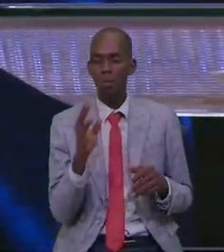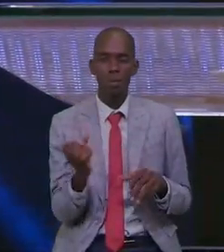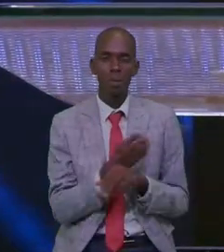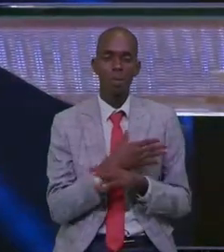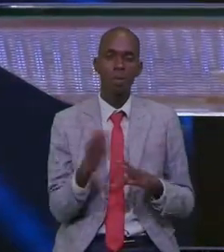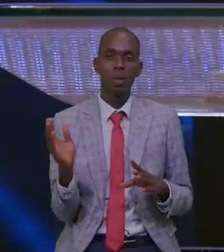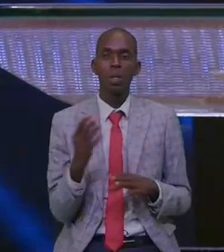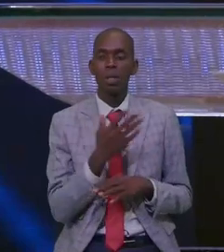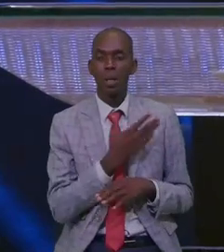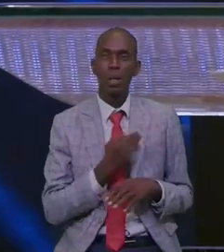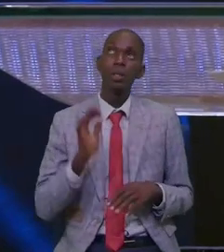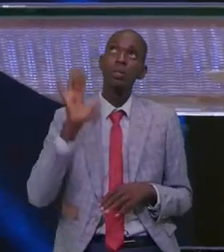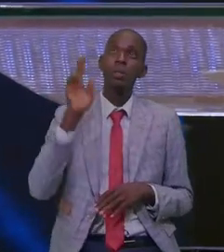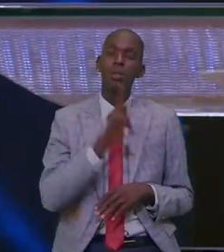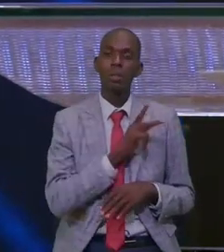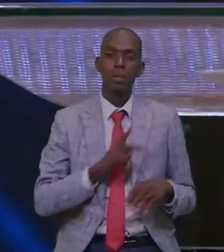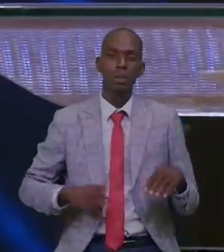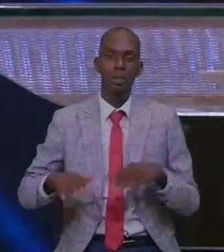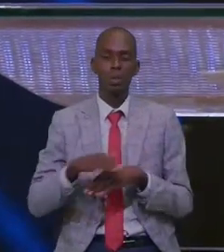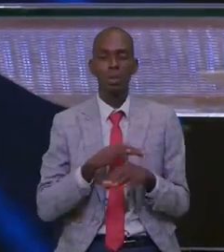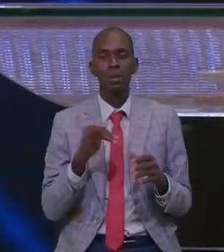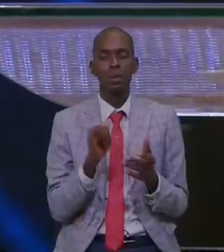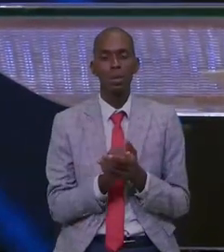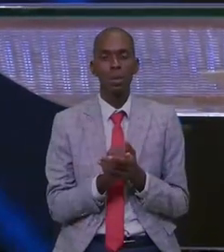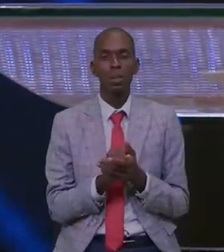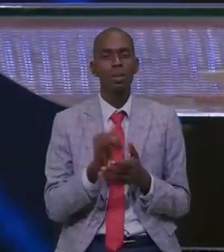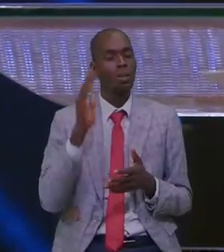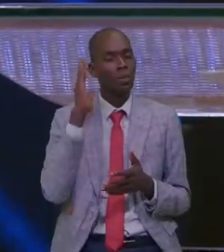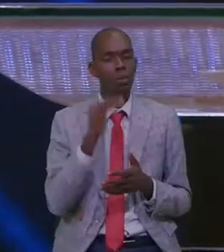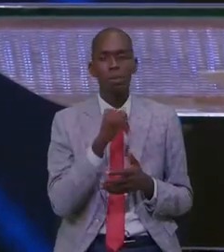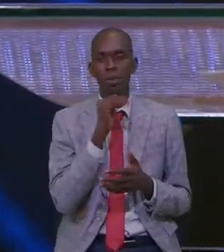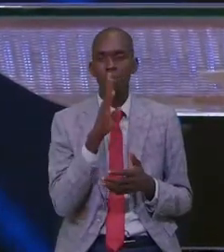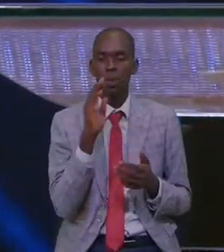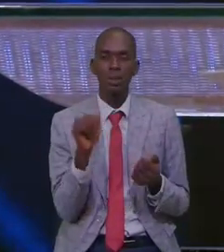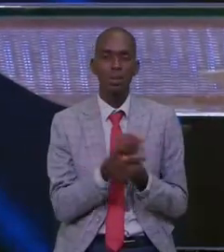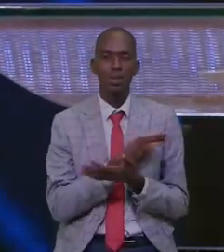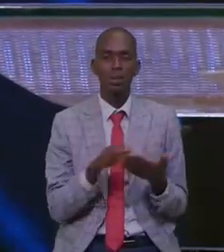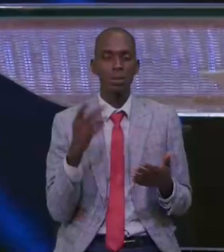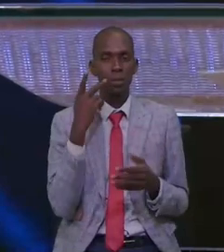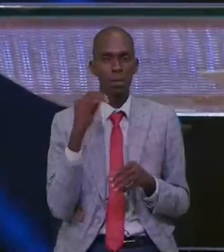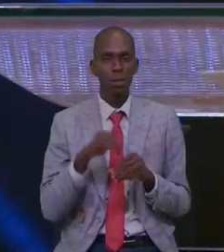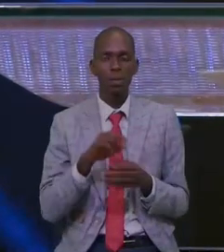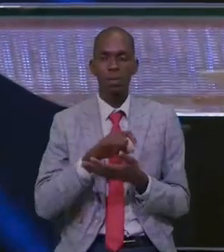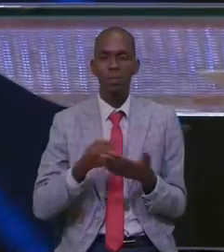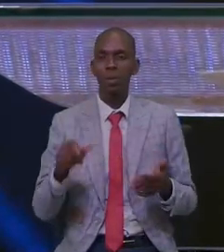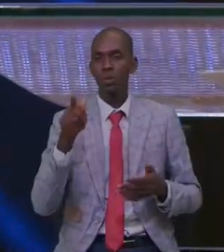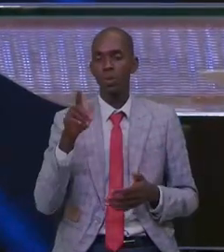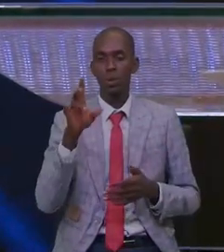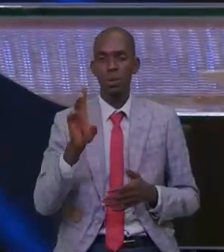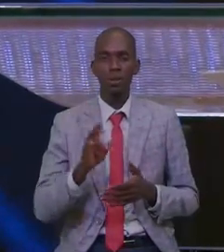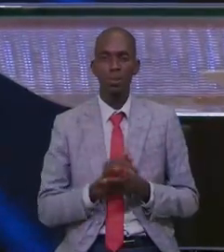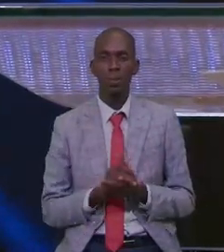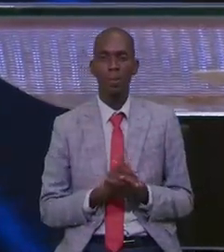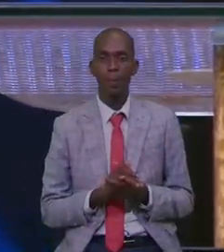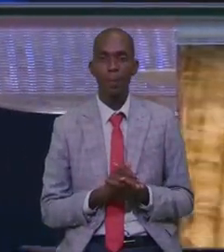règne ne sera jamais détruit. Voilà le verset 27, verset